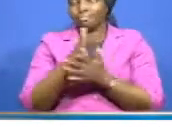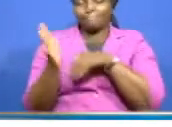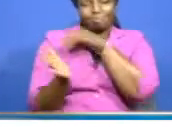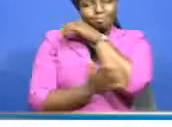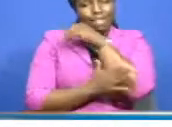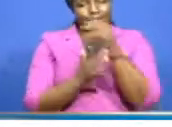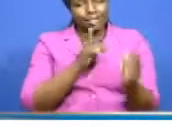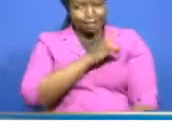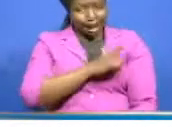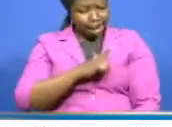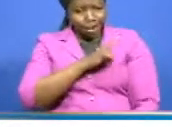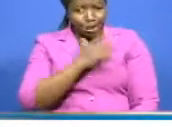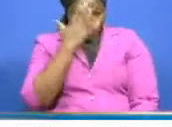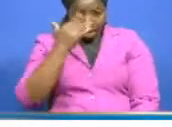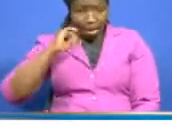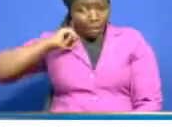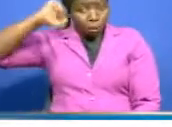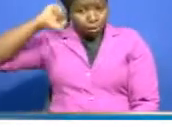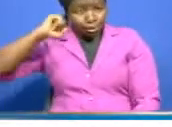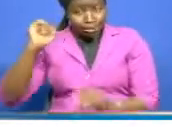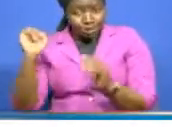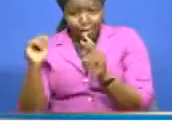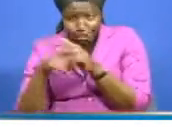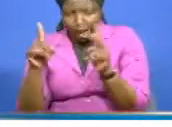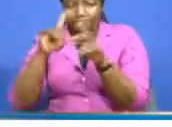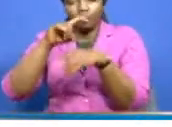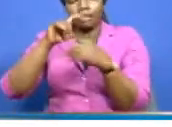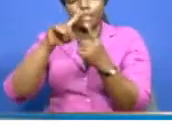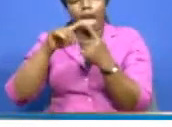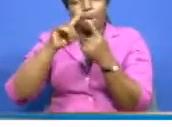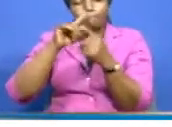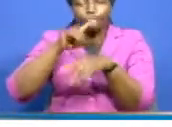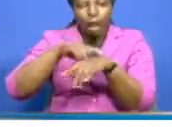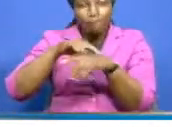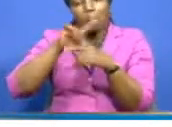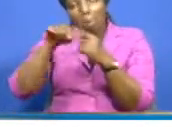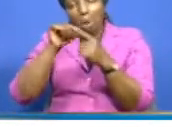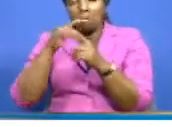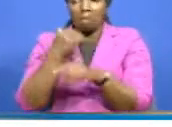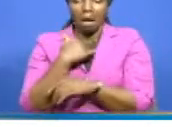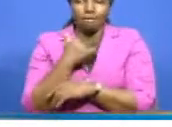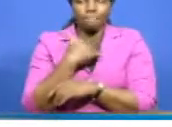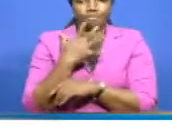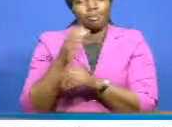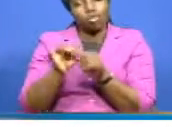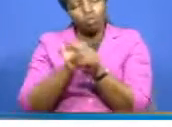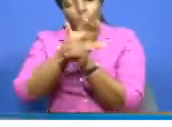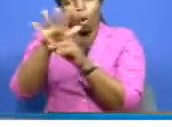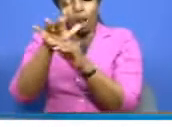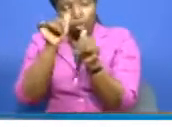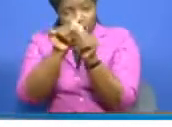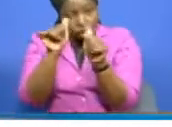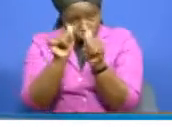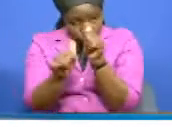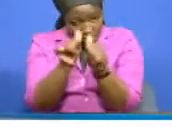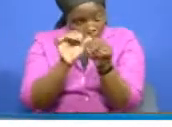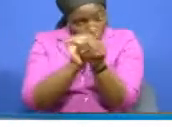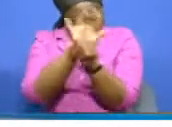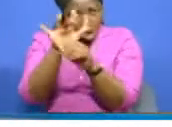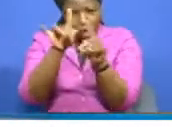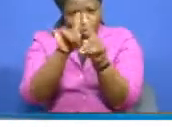pia tuko na janga la corona ambao liko dunia mzima, na Kenya pia tunakumbwa na tuko na matatizo